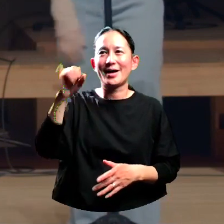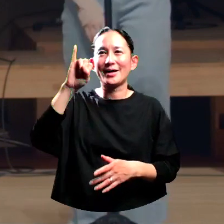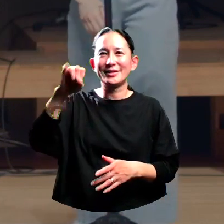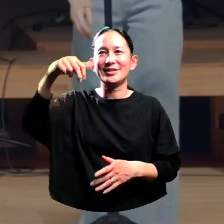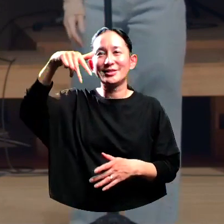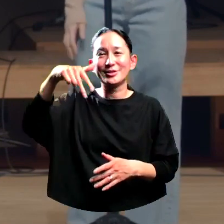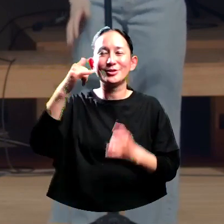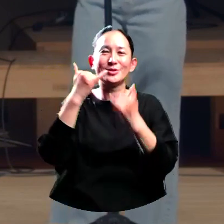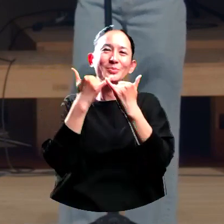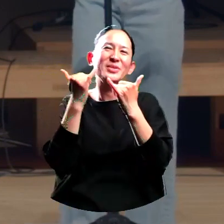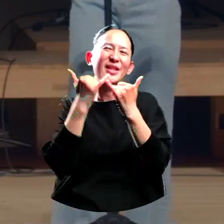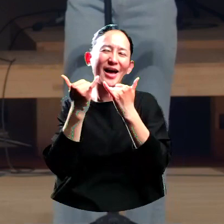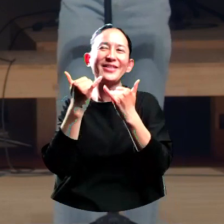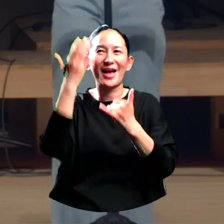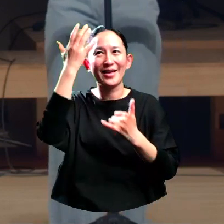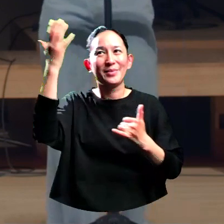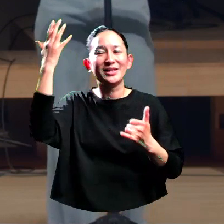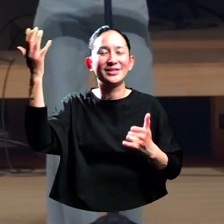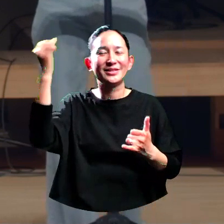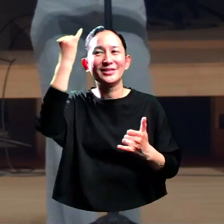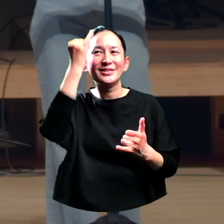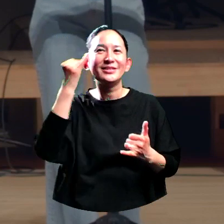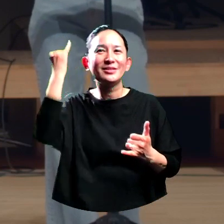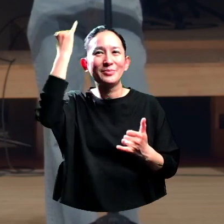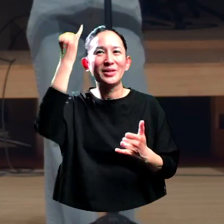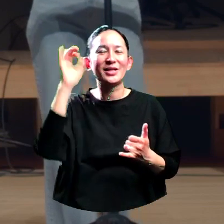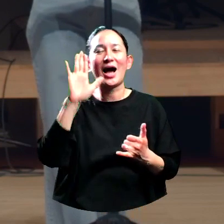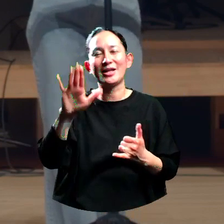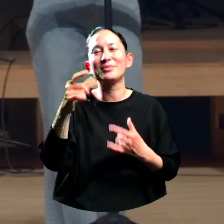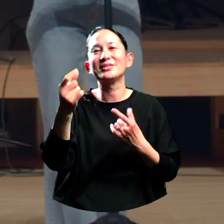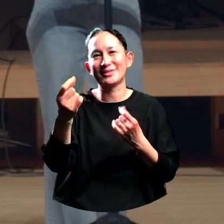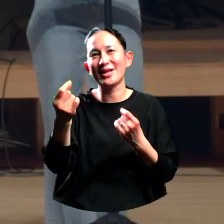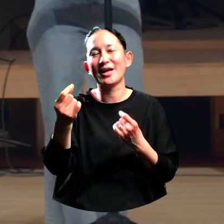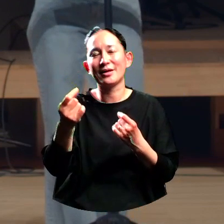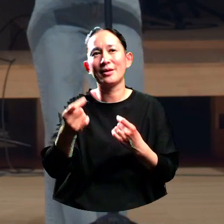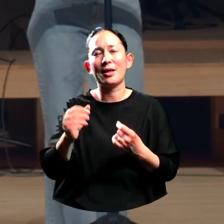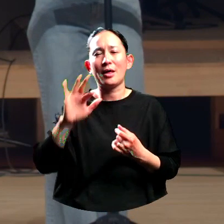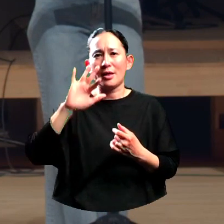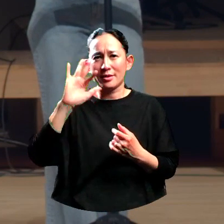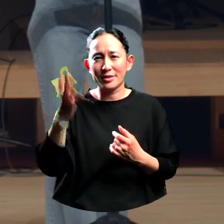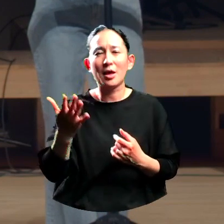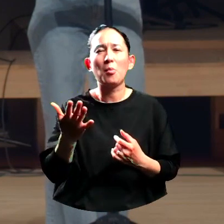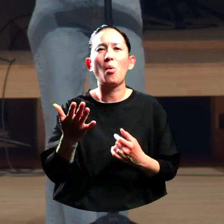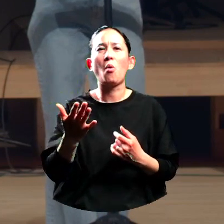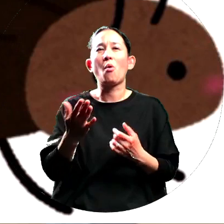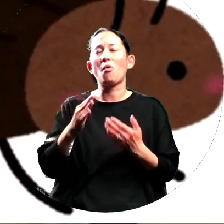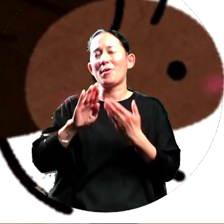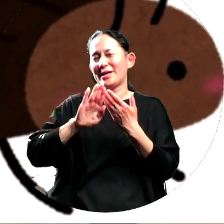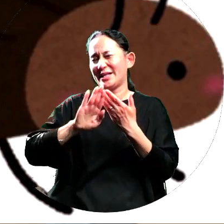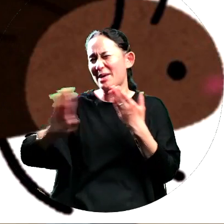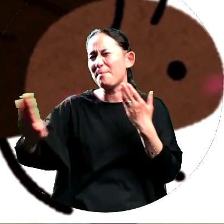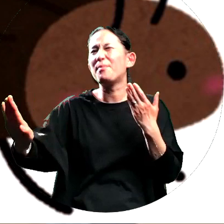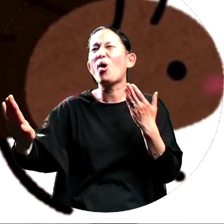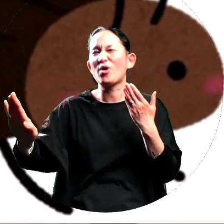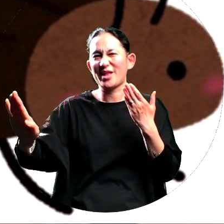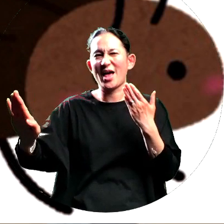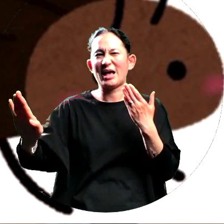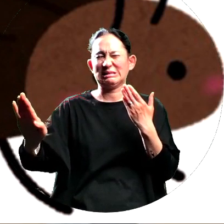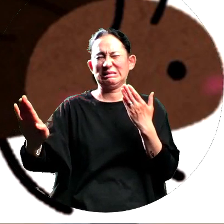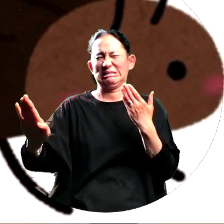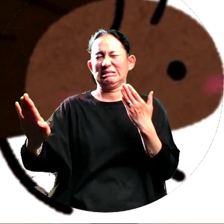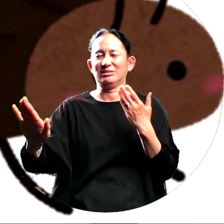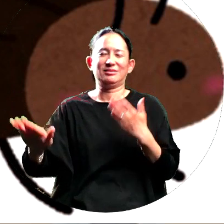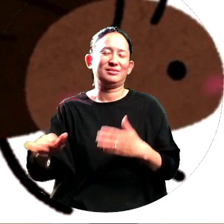paradise. その通りなんですけど、 And it's true. 一方で、G にとってもパラダイスなんですよ。 But on the other hand,